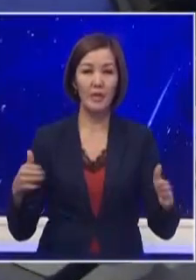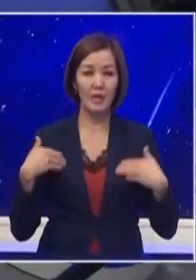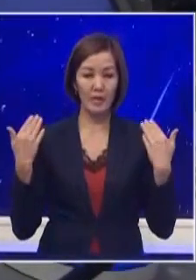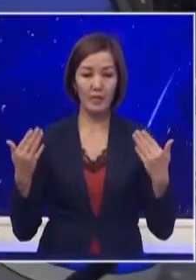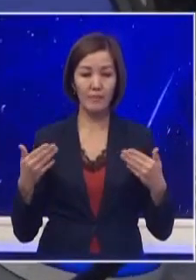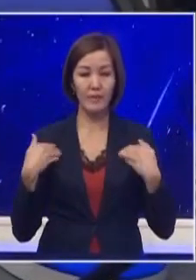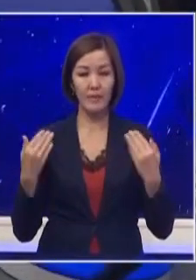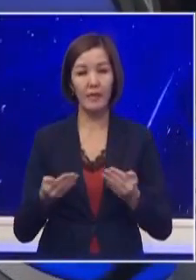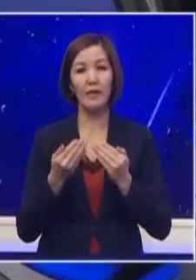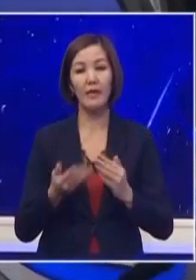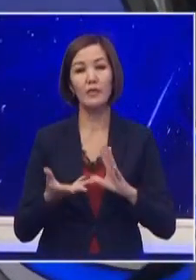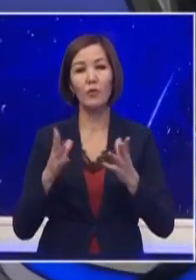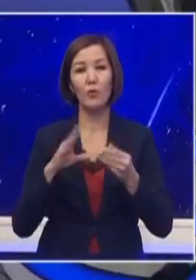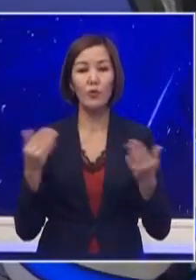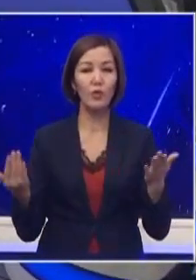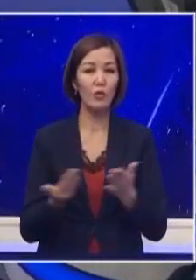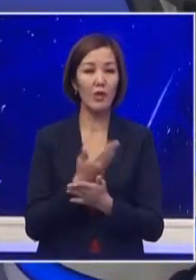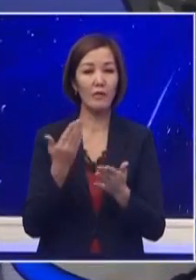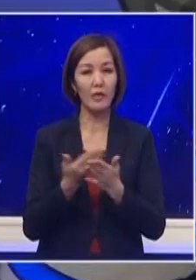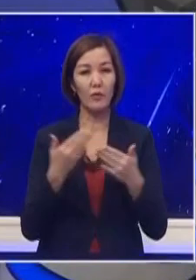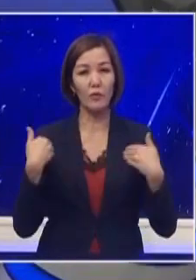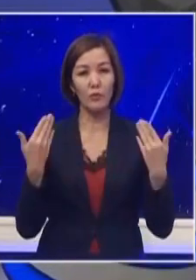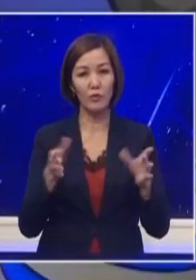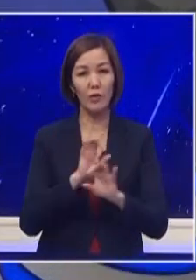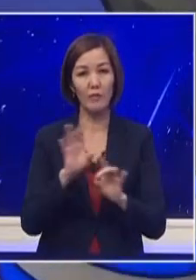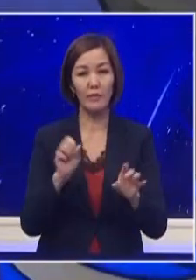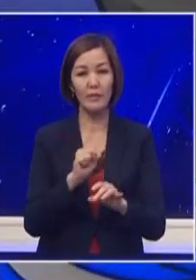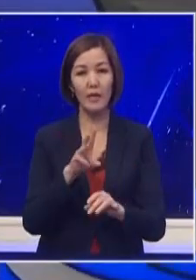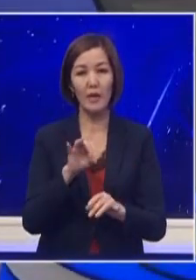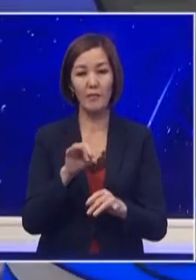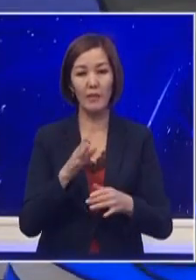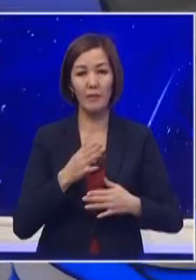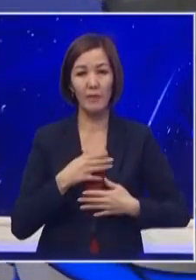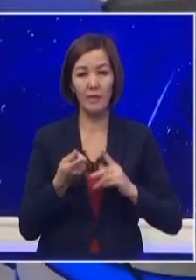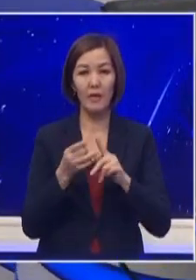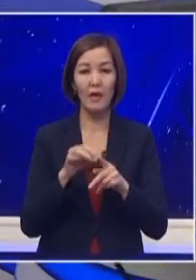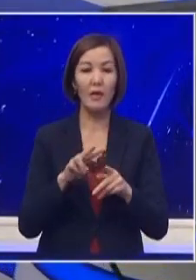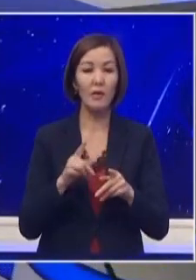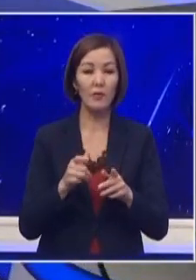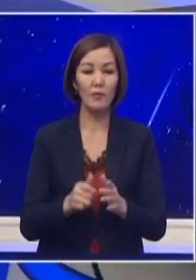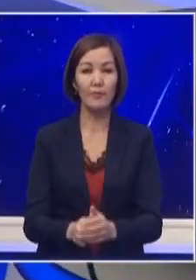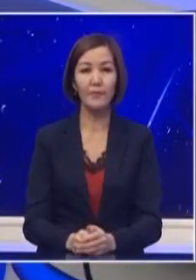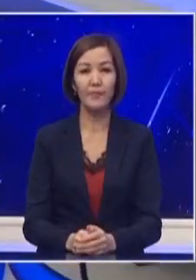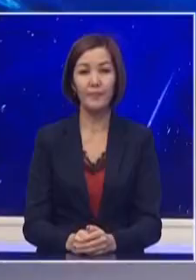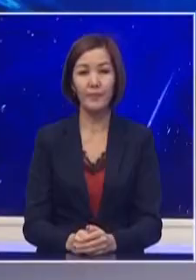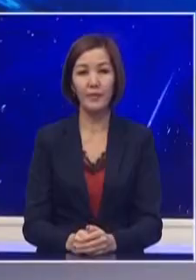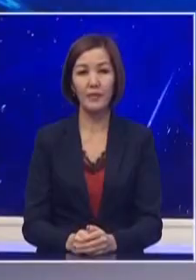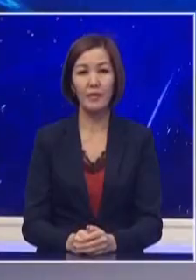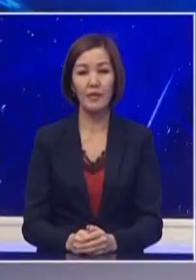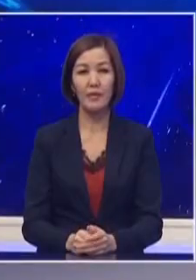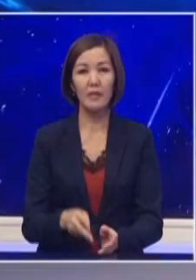Сәлеметсіздер, қадірменді көрермен, Жетісу арнасының тікелей эфирінде жаңалықтар, студияда Амина Құдайберген, сурдодармада Айгүл Жұмашқызы.